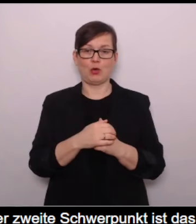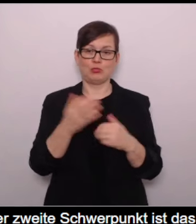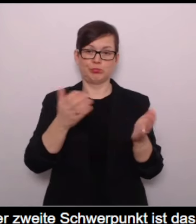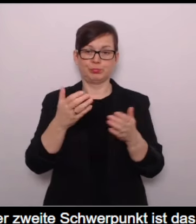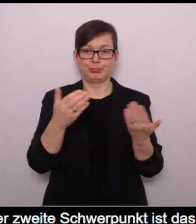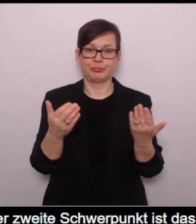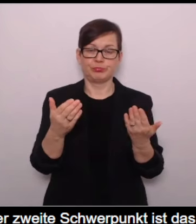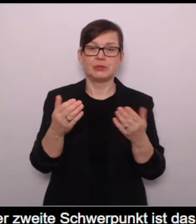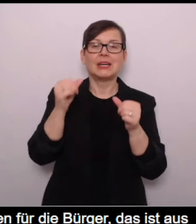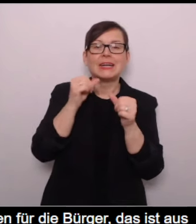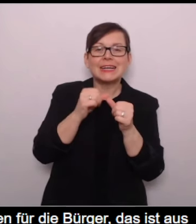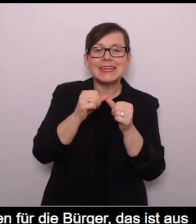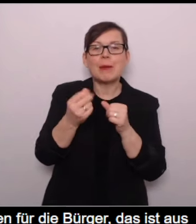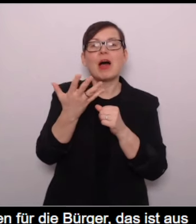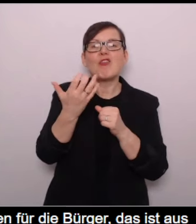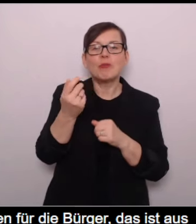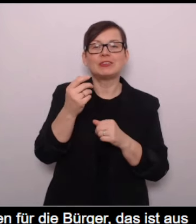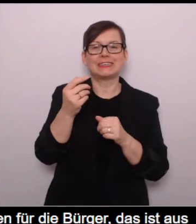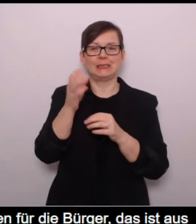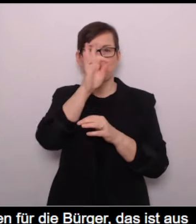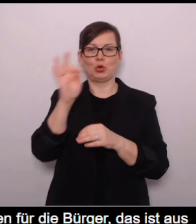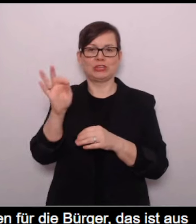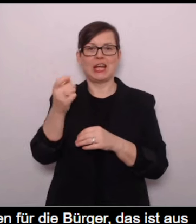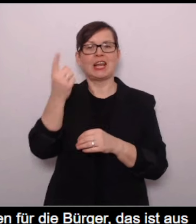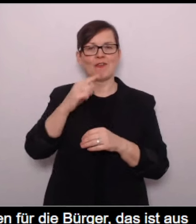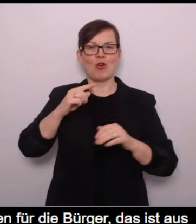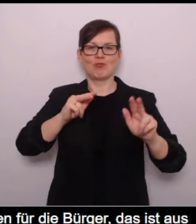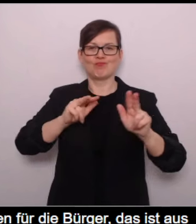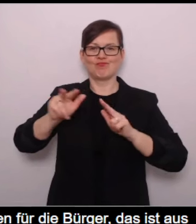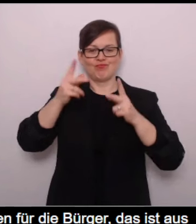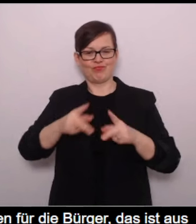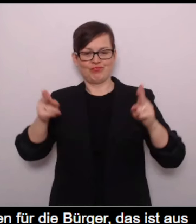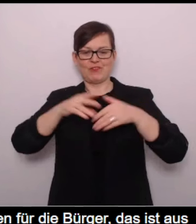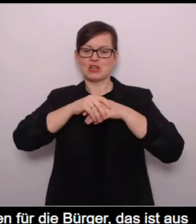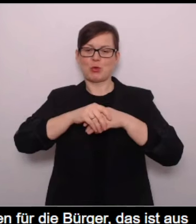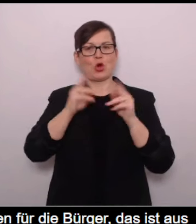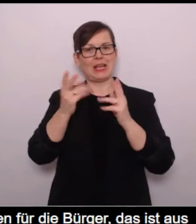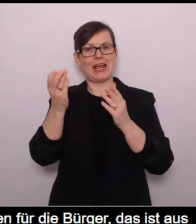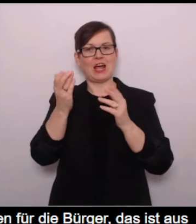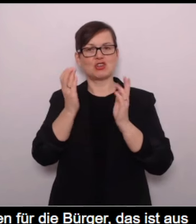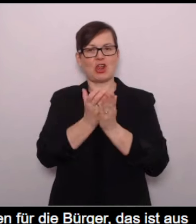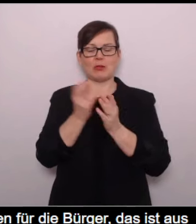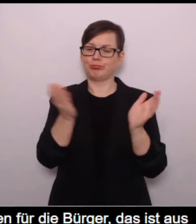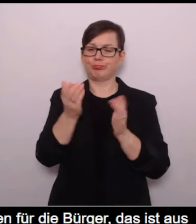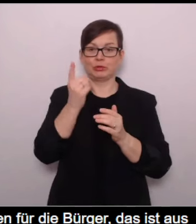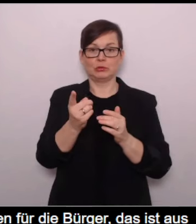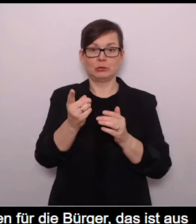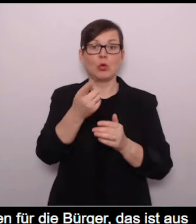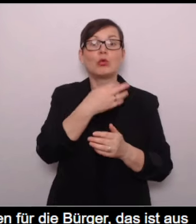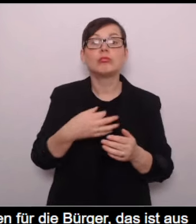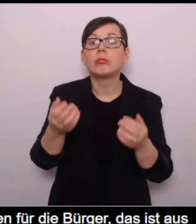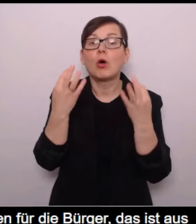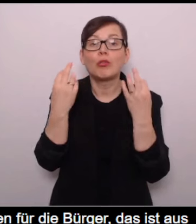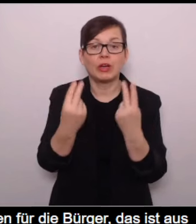Justiz. Allein bei der Schule sind es über 4.000. Das entspricht übrigens fast 50 Prozent der gesamten legislaturversprochenen